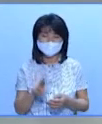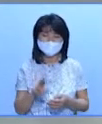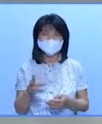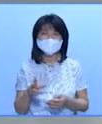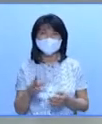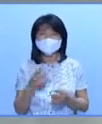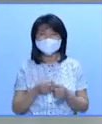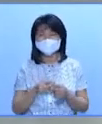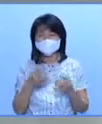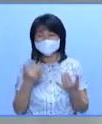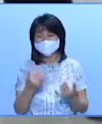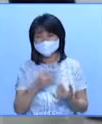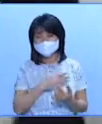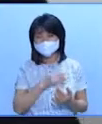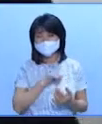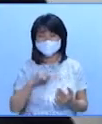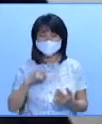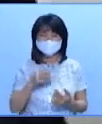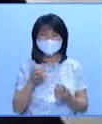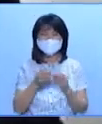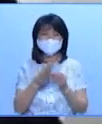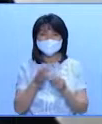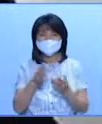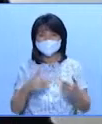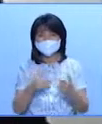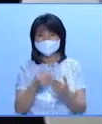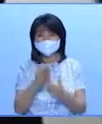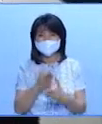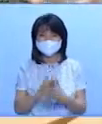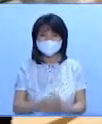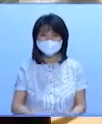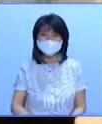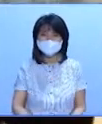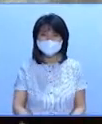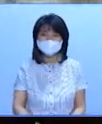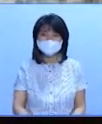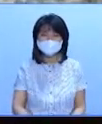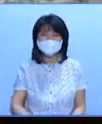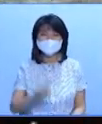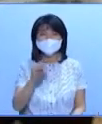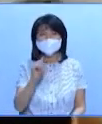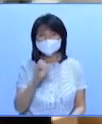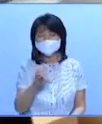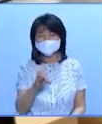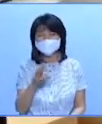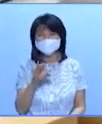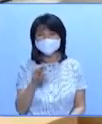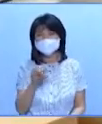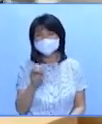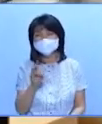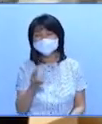15 отбасыға азық-түлік жәшігін өз тараптарынан табыстады. Жас Отанмен бірге біз 15